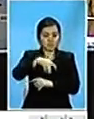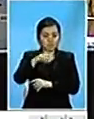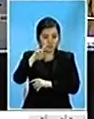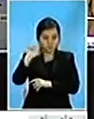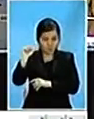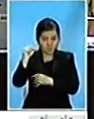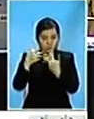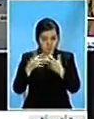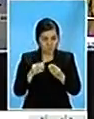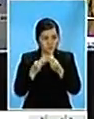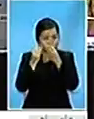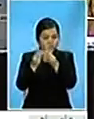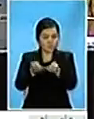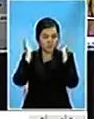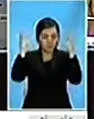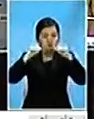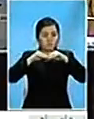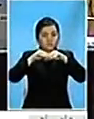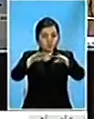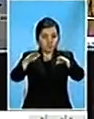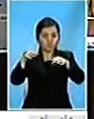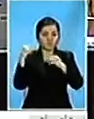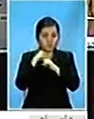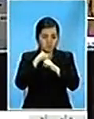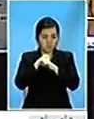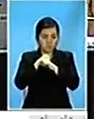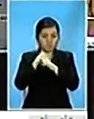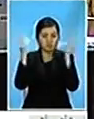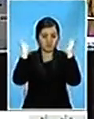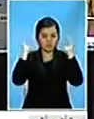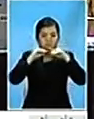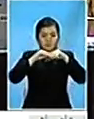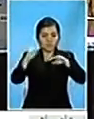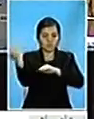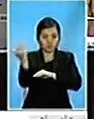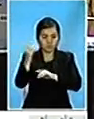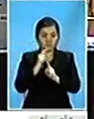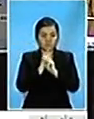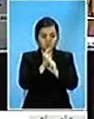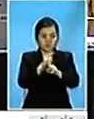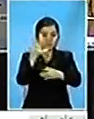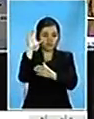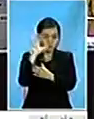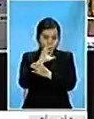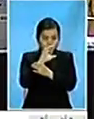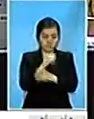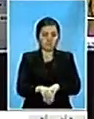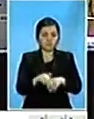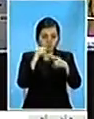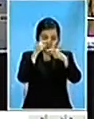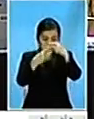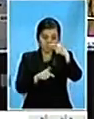ทอดการประชุมทางสถานีวิทยุโทรทัศน์แห่งประเทศไทยตามข้อบังคับข้อ11วรรค2จนเสร็จสิ้นการประชุม